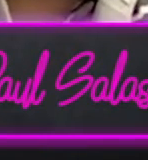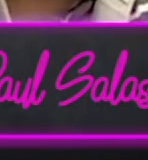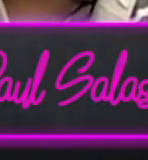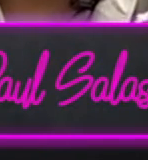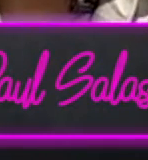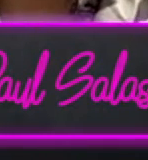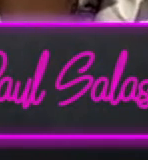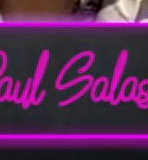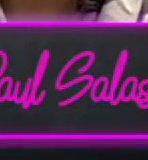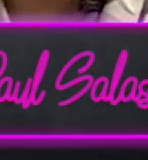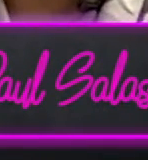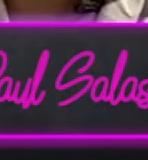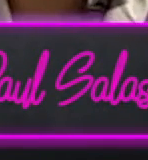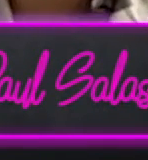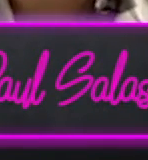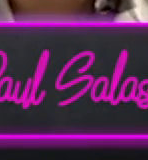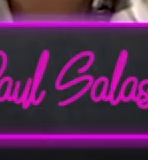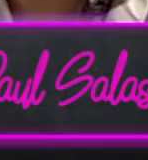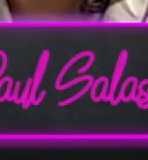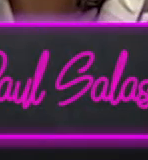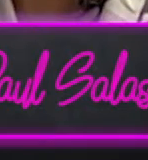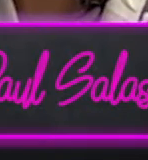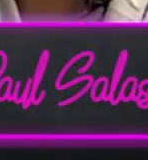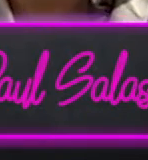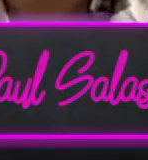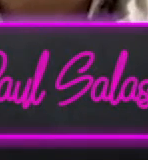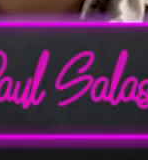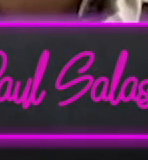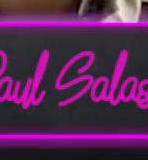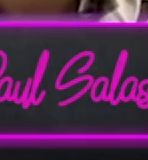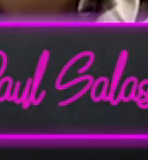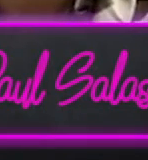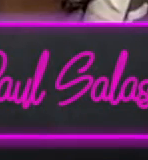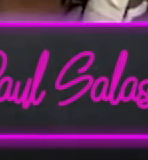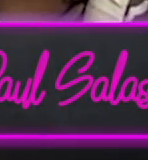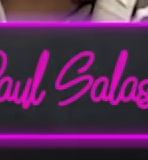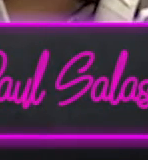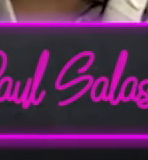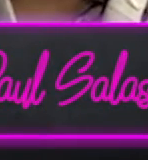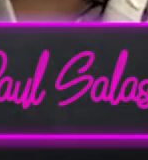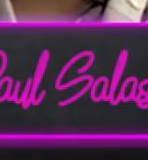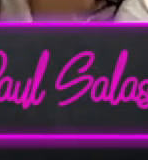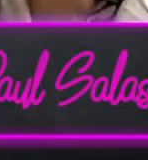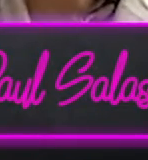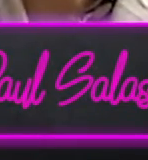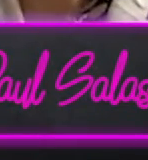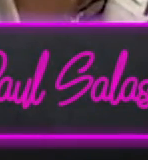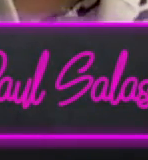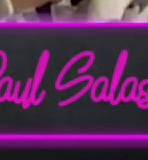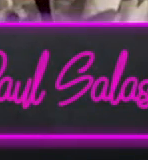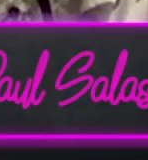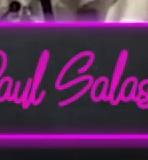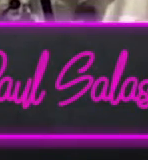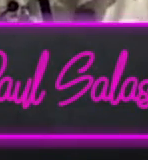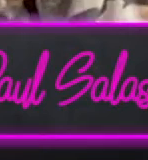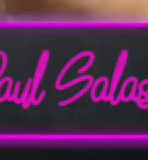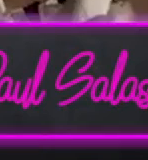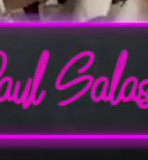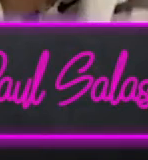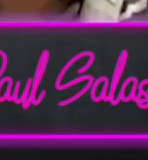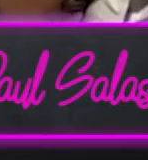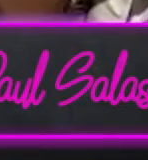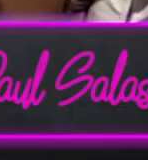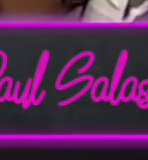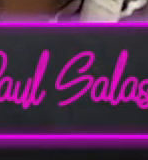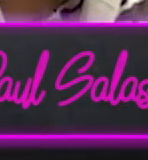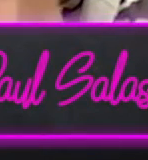Saan ka ngayon? Kakatapos lang po sa lock-in taping ng lolong. Ayan. Ah, okay. Kaya nasa kotse po ako and talagang gustong-gusto